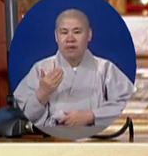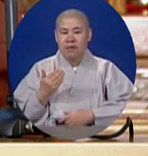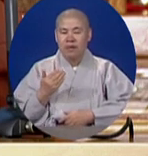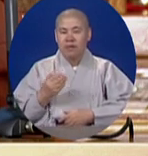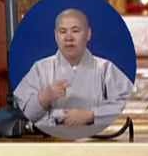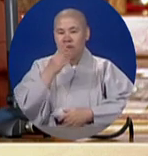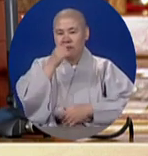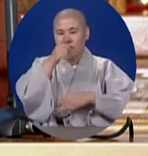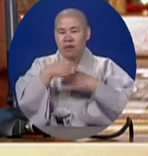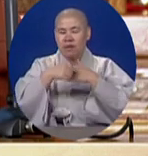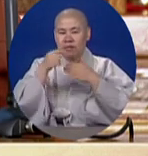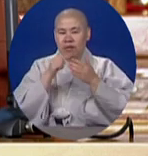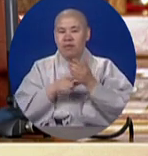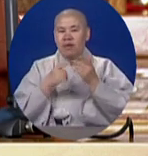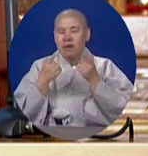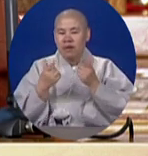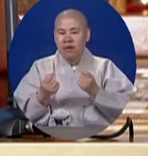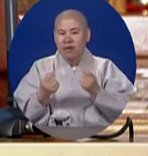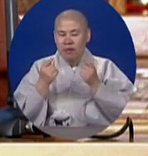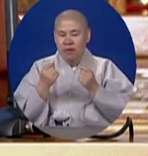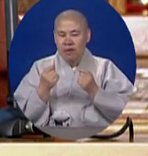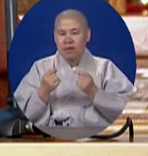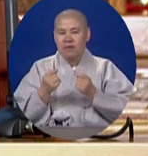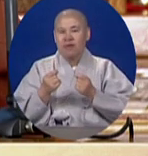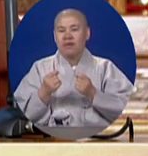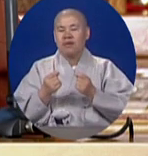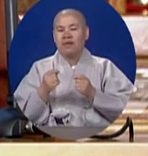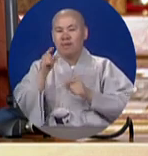중생의 마음이라는 건 이렇게 생겨 먹었다.